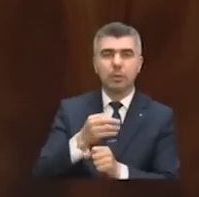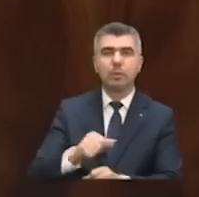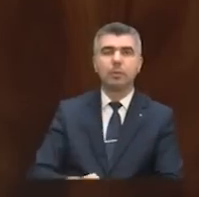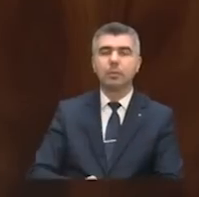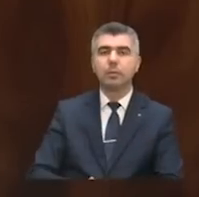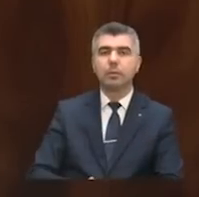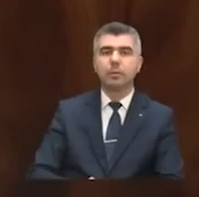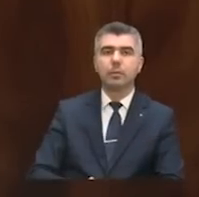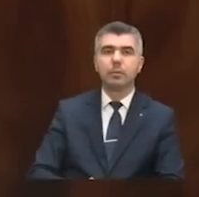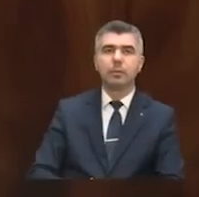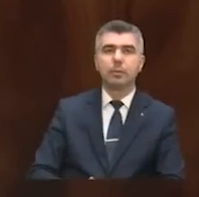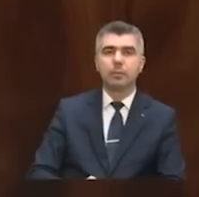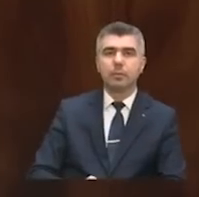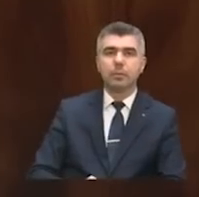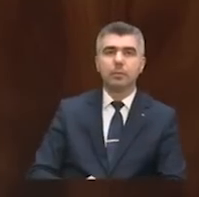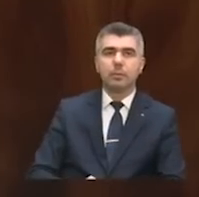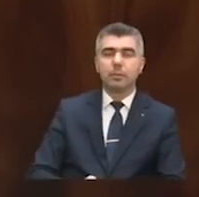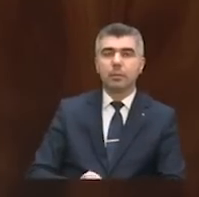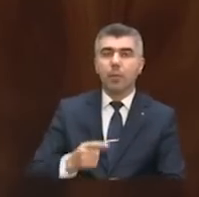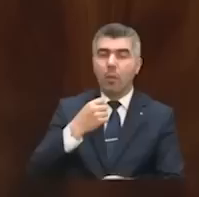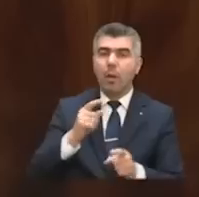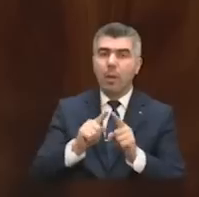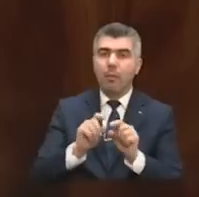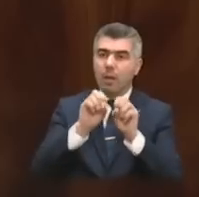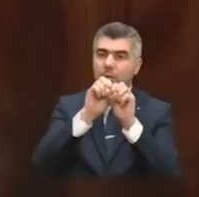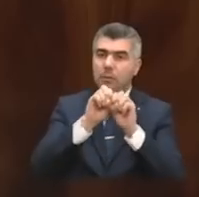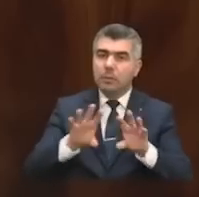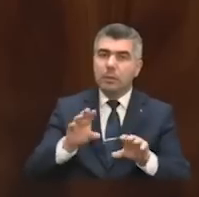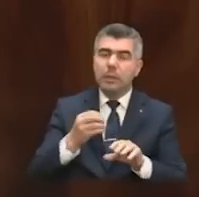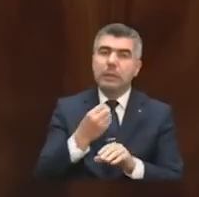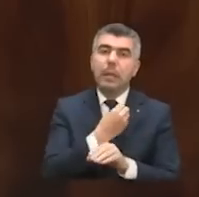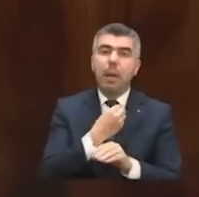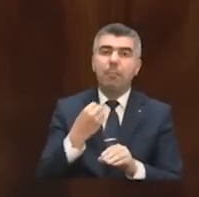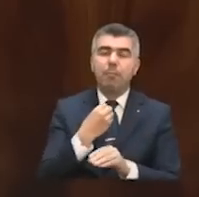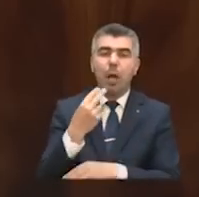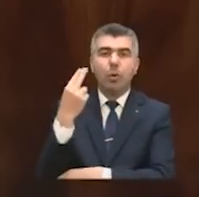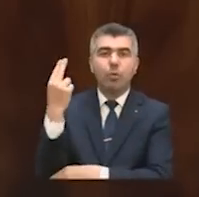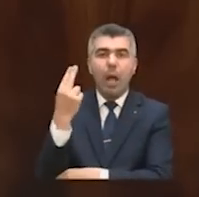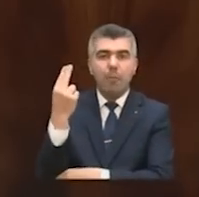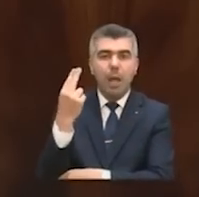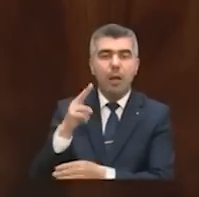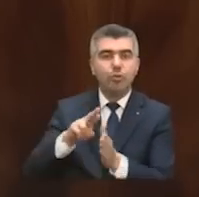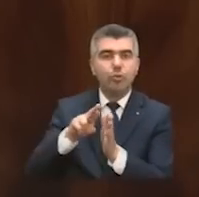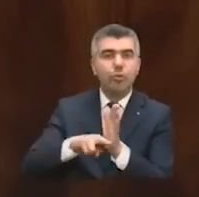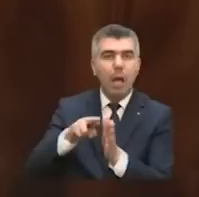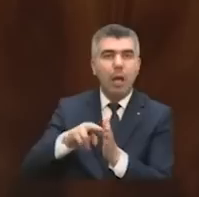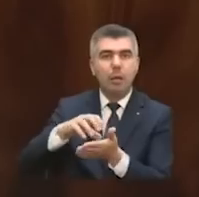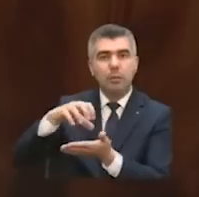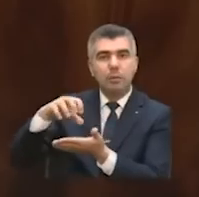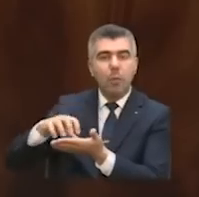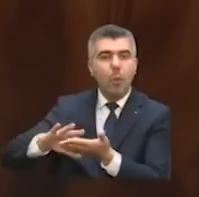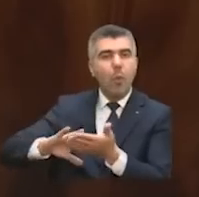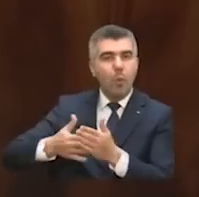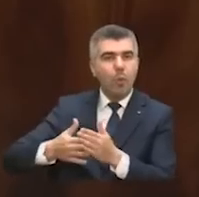نقدروش نديوها. ملي خدينا قرار التعميم ديال كليات ديال الطب على مستوى جهات جميع